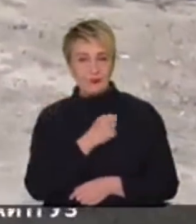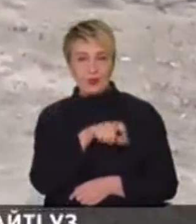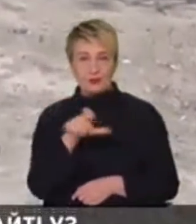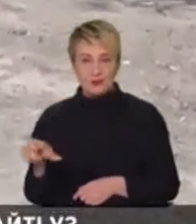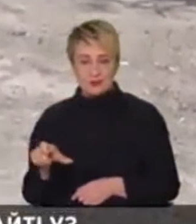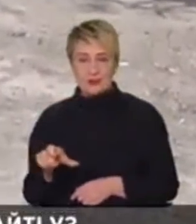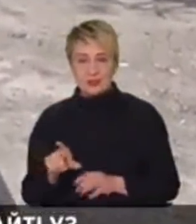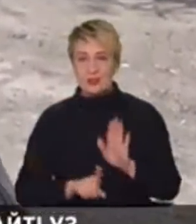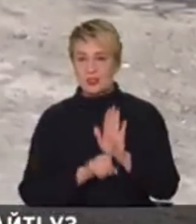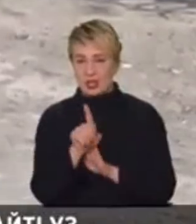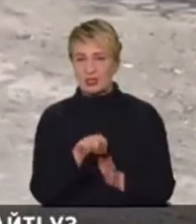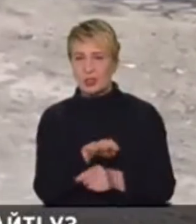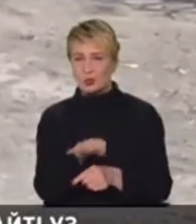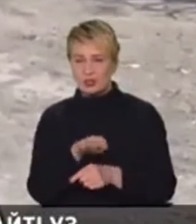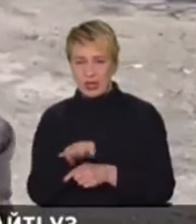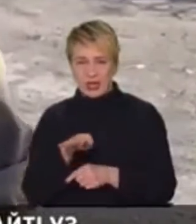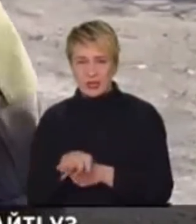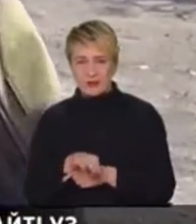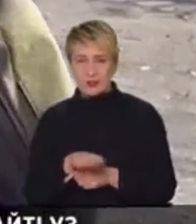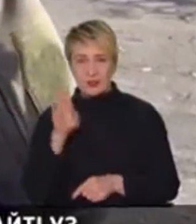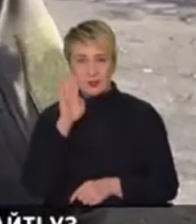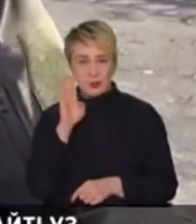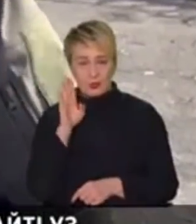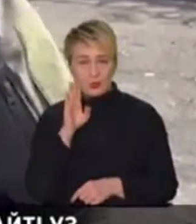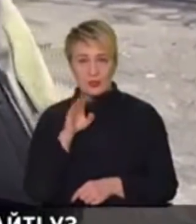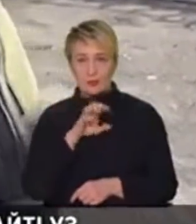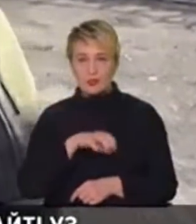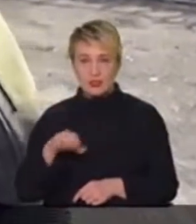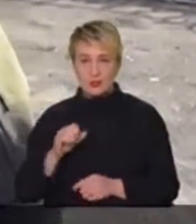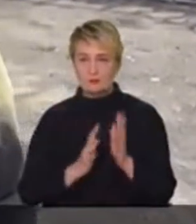всіх відстрілювати, хлопці по окопам, поза дерев,